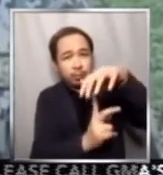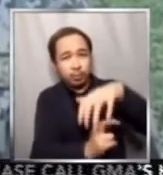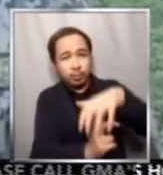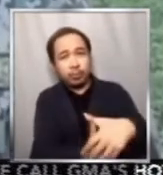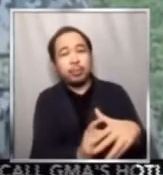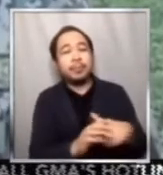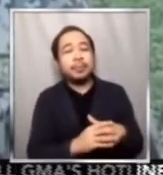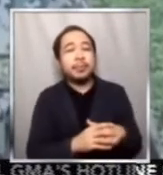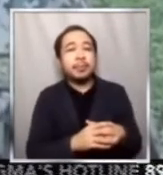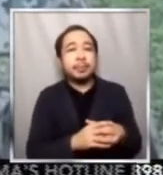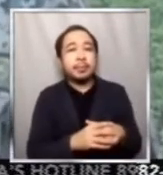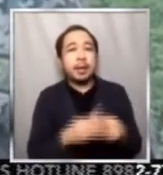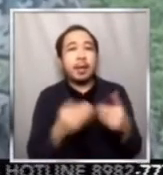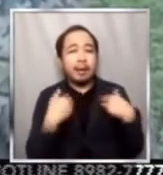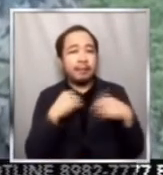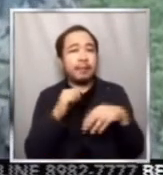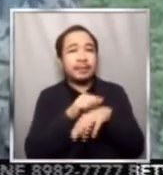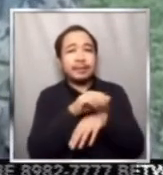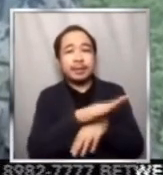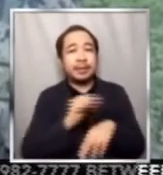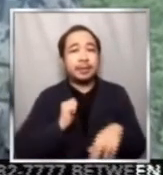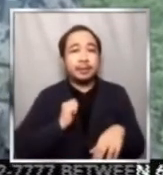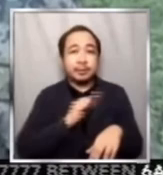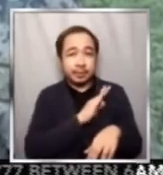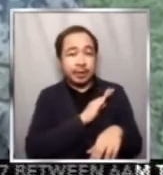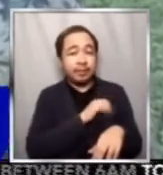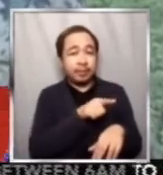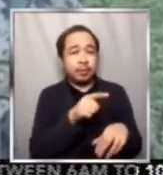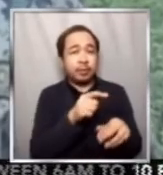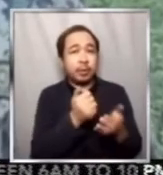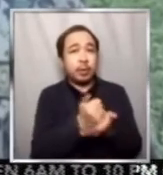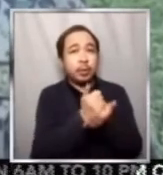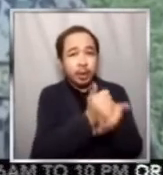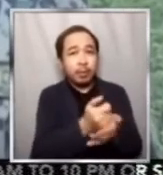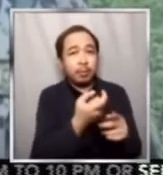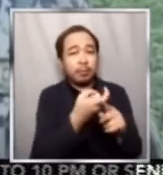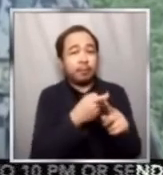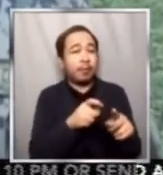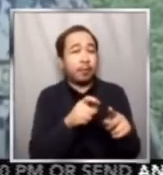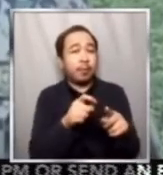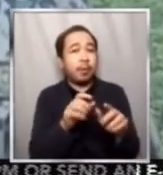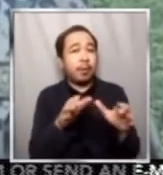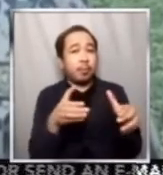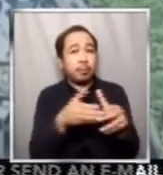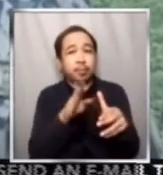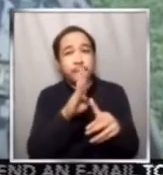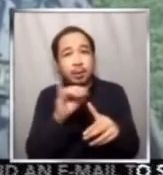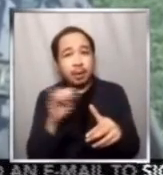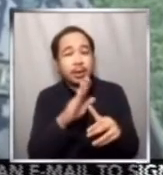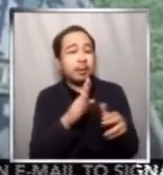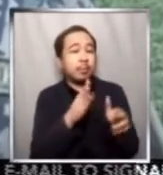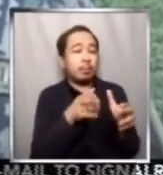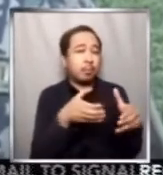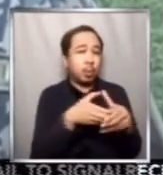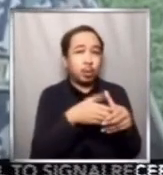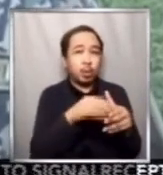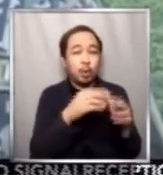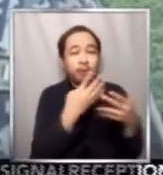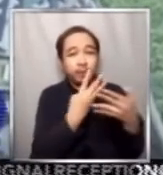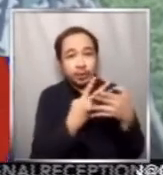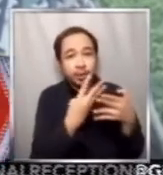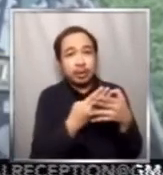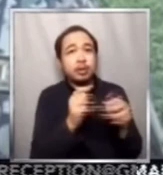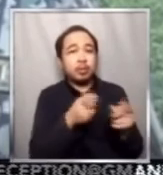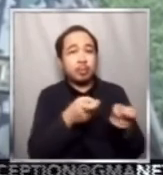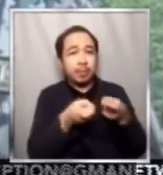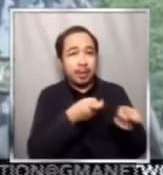Nag-deploy kami ng mga tauhan at the same time, tumulong din yung mga taga Bureau of Fire at Bureau of Jail para ma-manage yung activity area para na rin